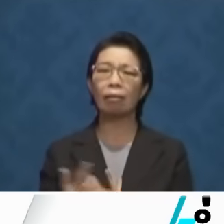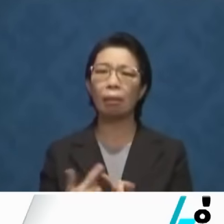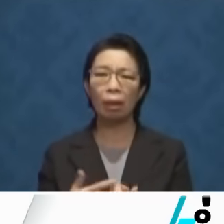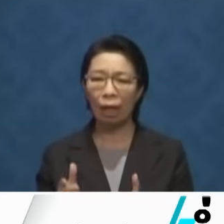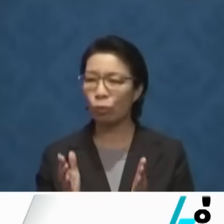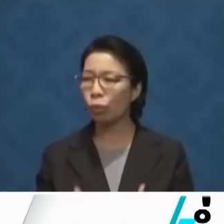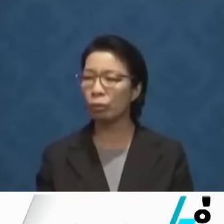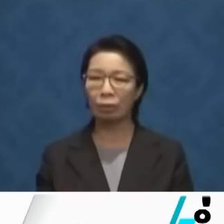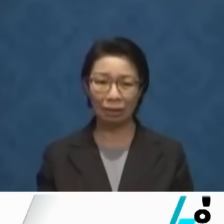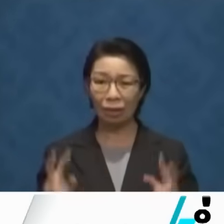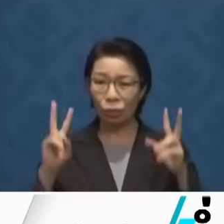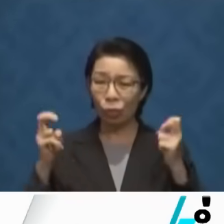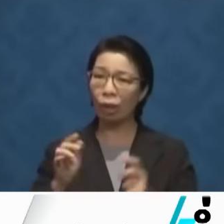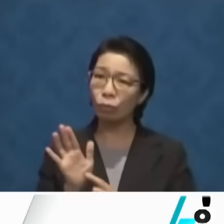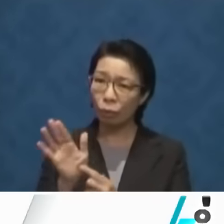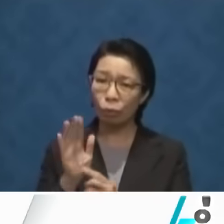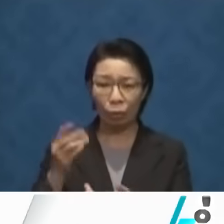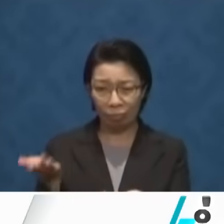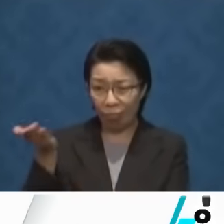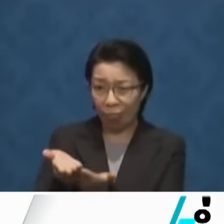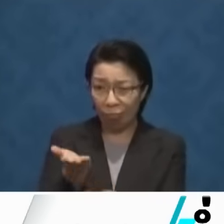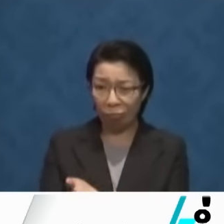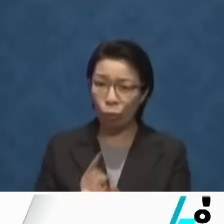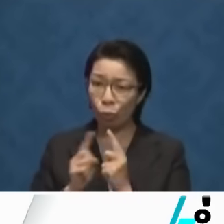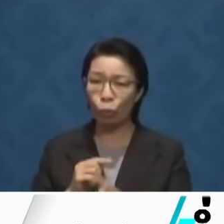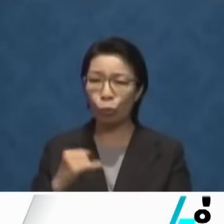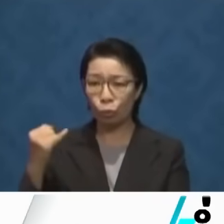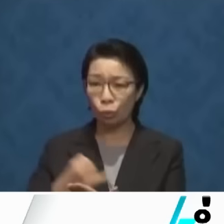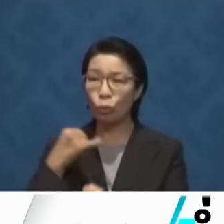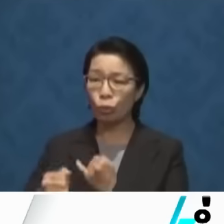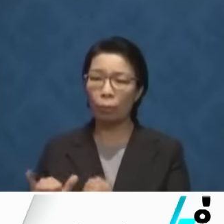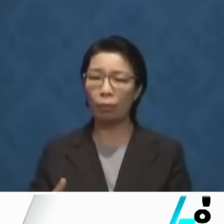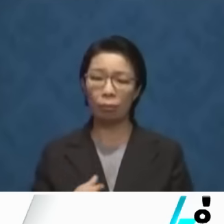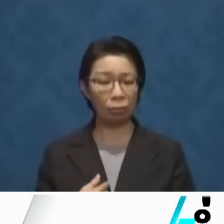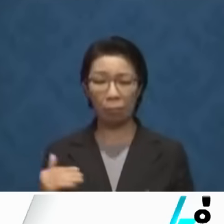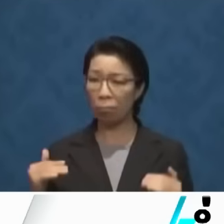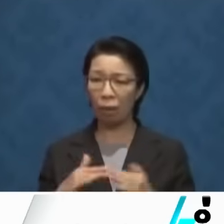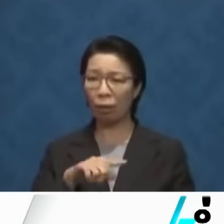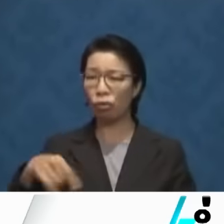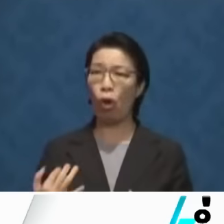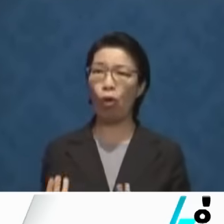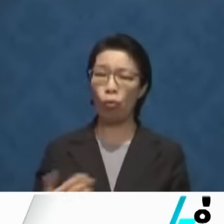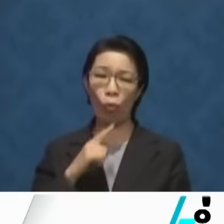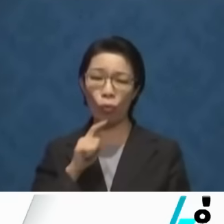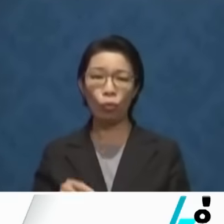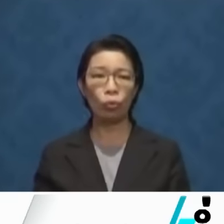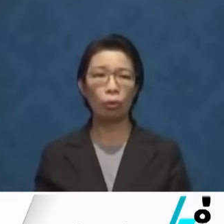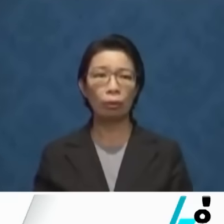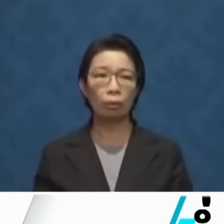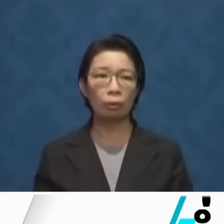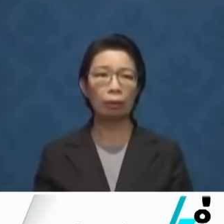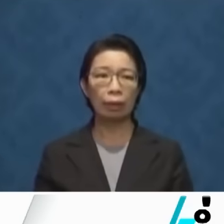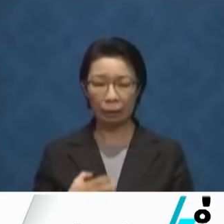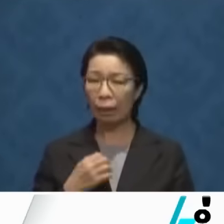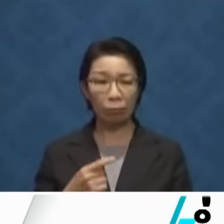บอกว่าเรื่องนี้เนี่ยเป็นเรื่องสำคัญเกษตรกรรอแก้ปัญหาอยู่มองว่าการมาเสนอนับองค์ประชุมตอนนี้มันไม่เป็นธรรมกับเกษตรกรที่